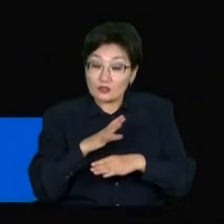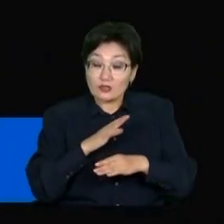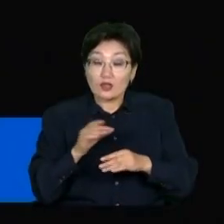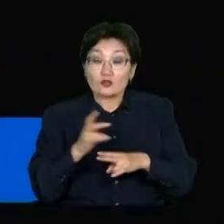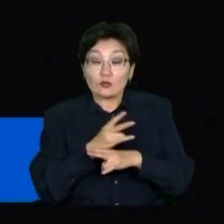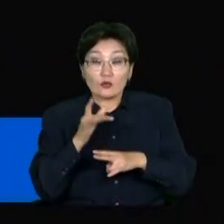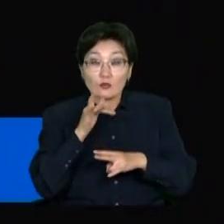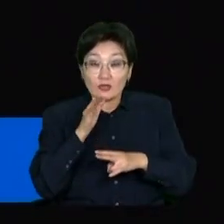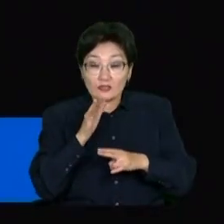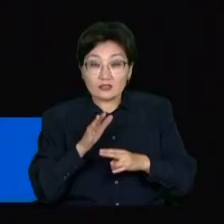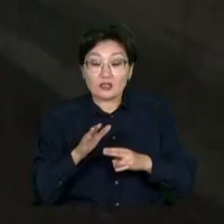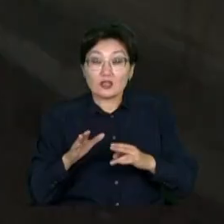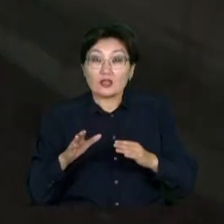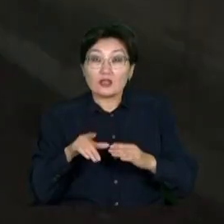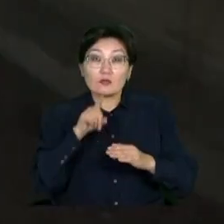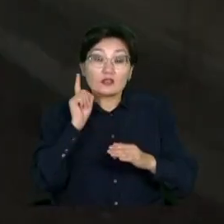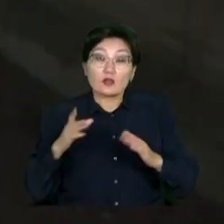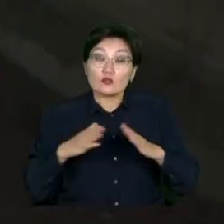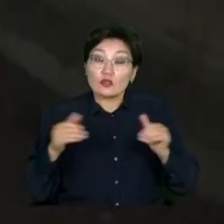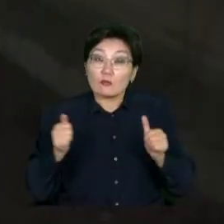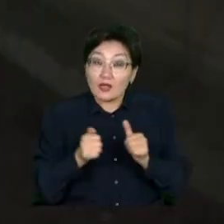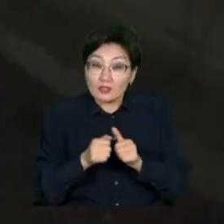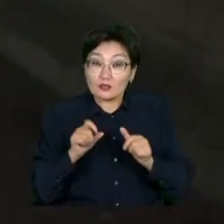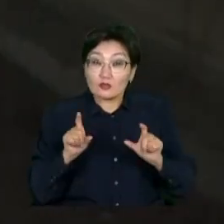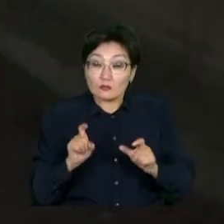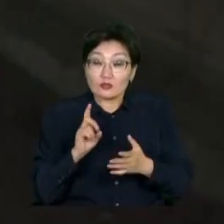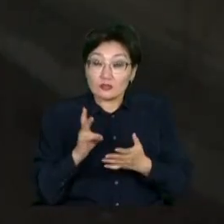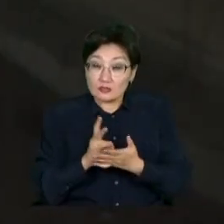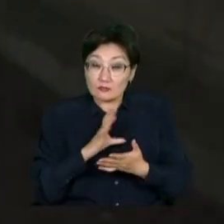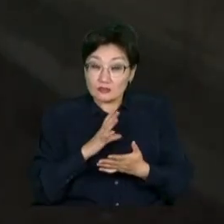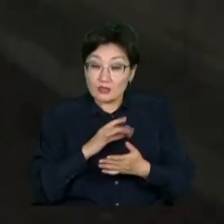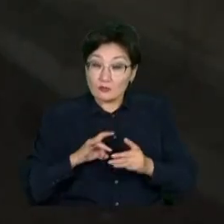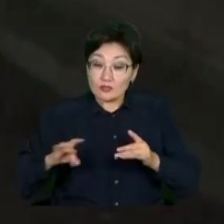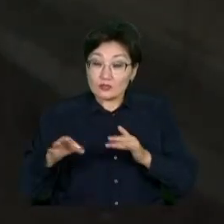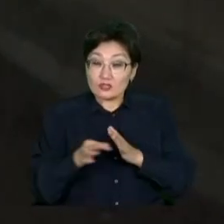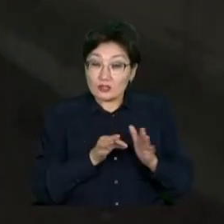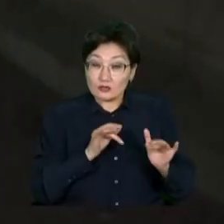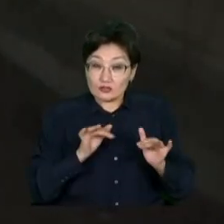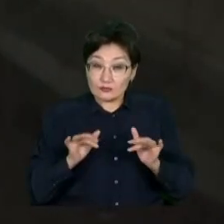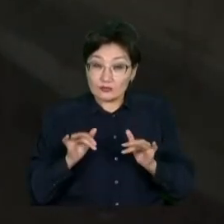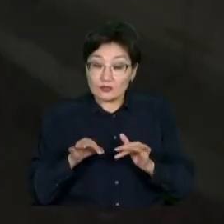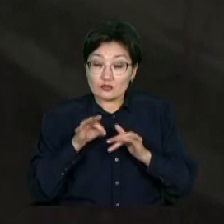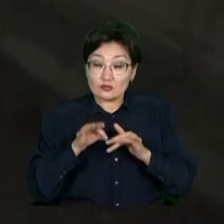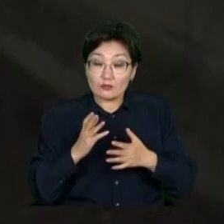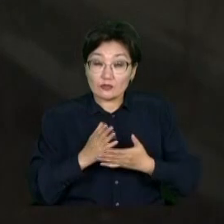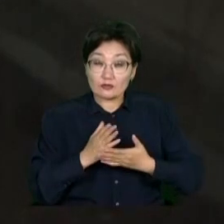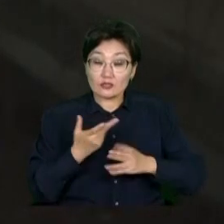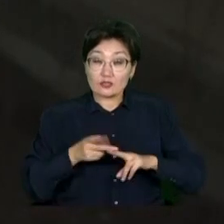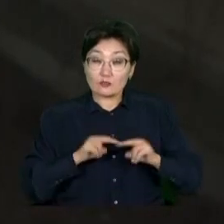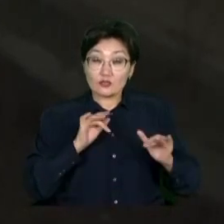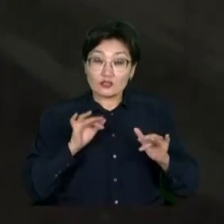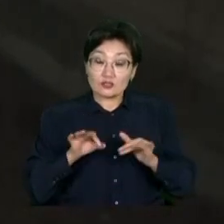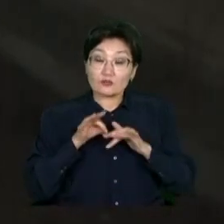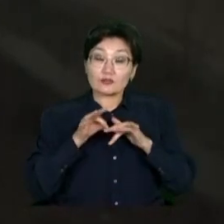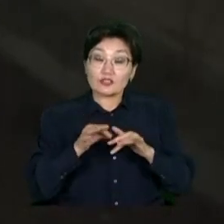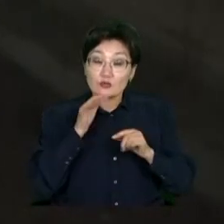үй маңынан алысқа кетпеуі керек. Республикалық құқық тәртібі жедел алдын ала іс-шаралары жүріп жатыр. Осы іс-шаралар